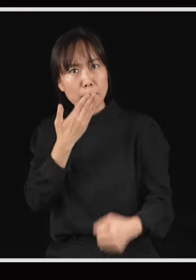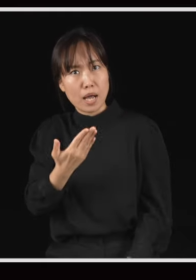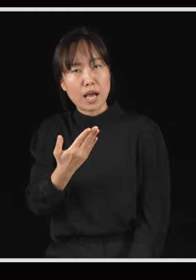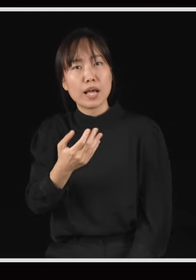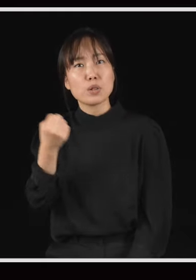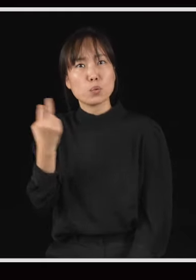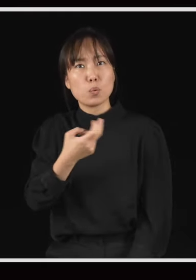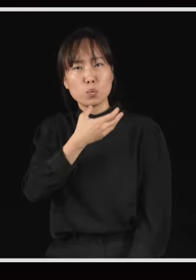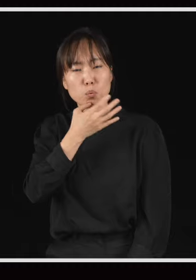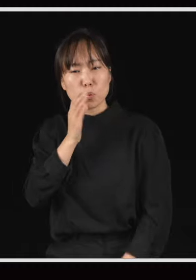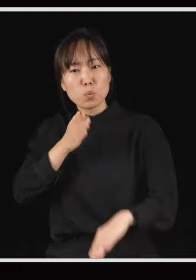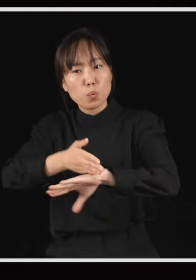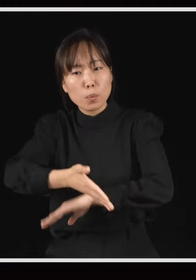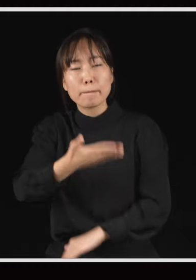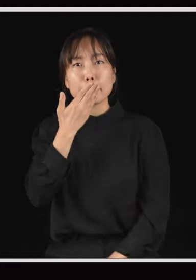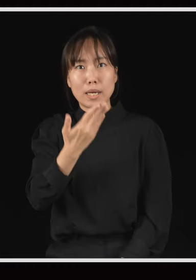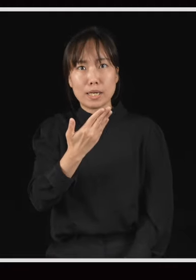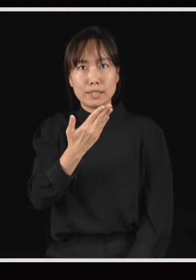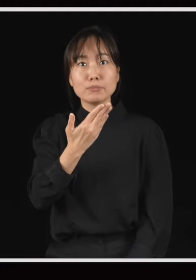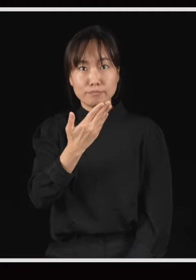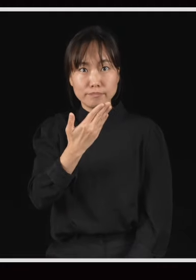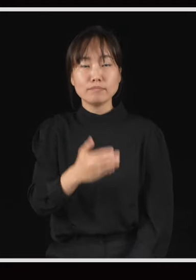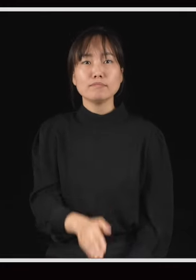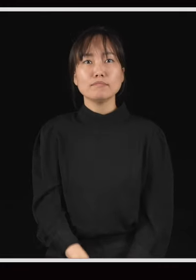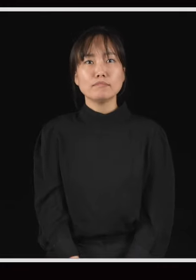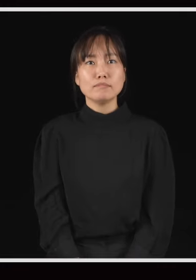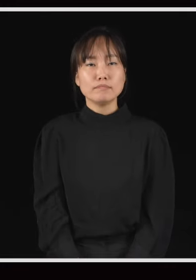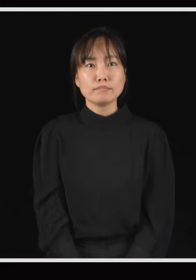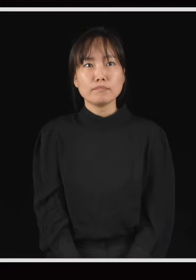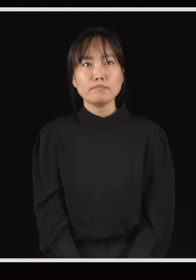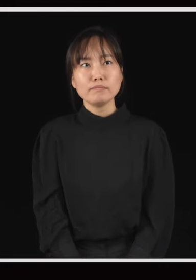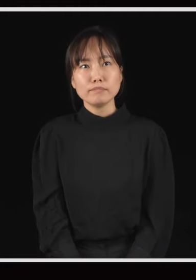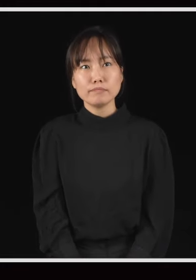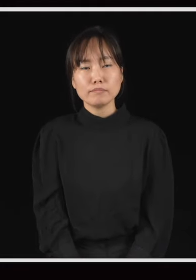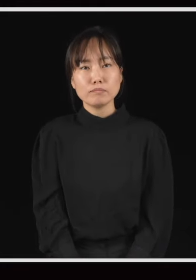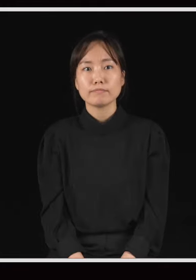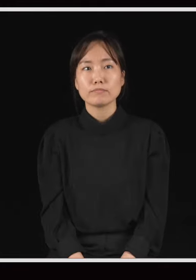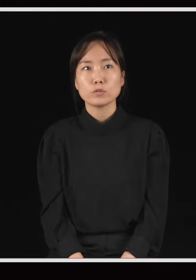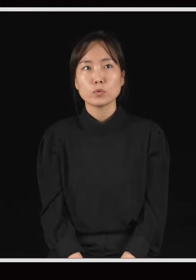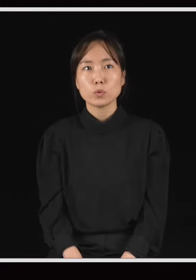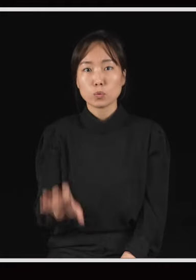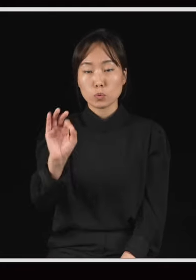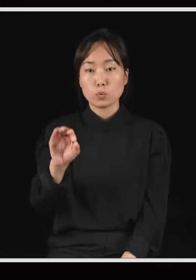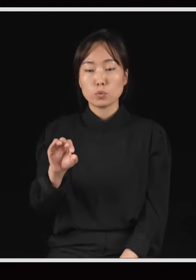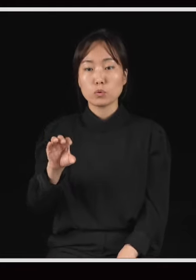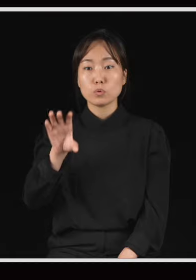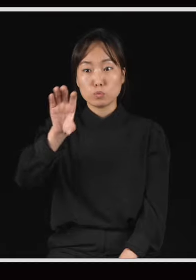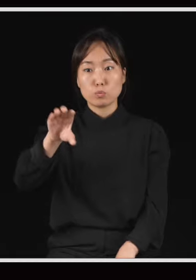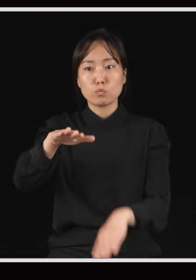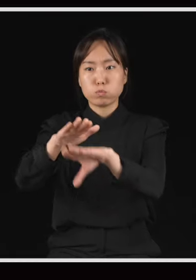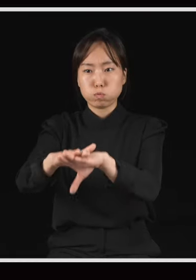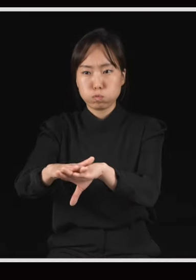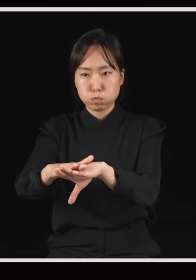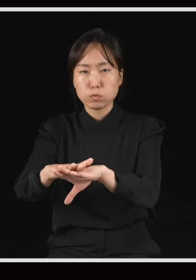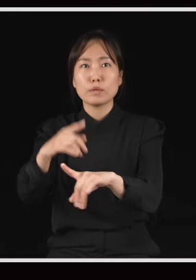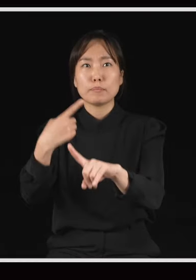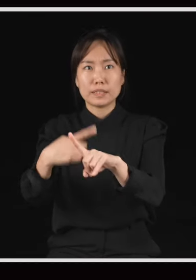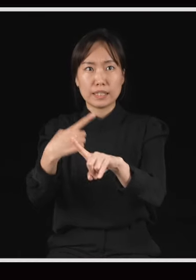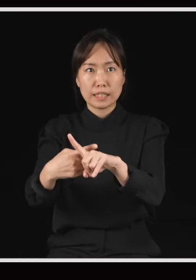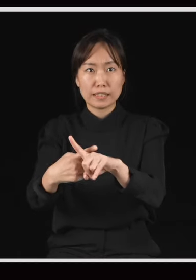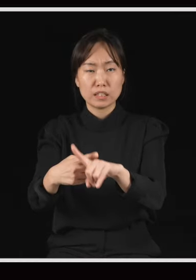되고, 나의 노화 궤적을 좋게 만들 수 있는 원동력이 되는 겁니다. 장기 투자의 개념과 똑같아요. 장기 투자라는